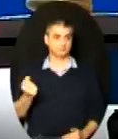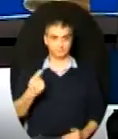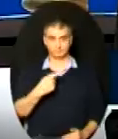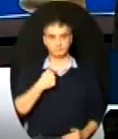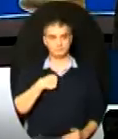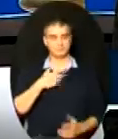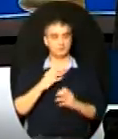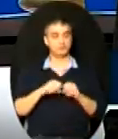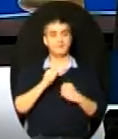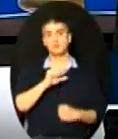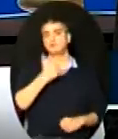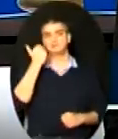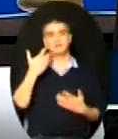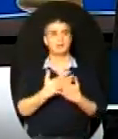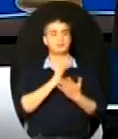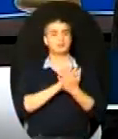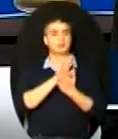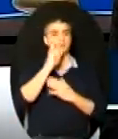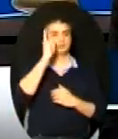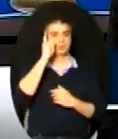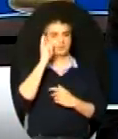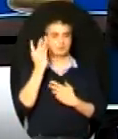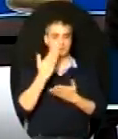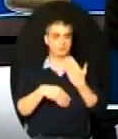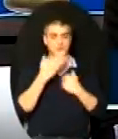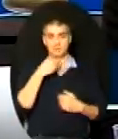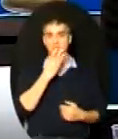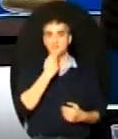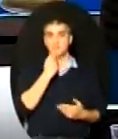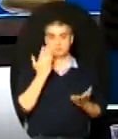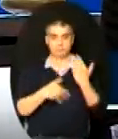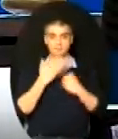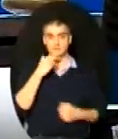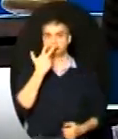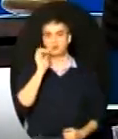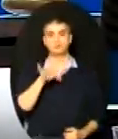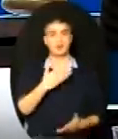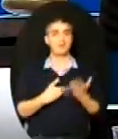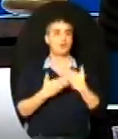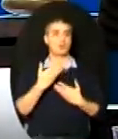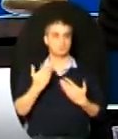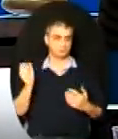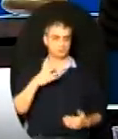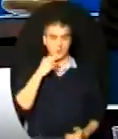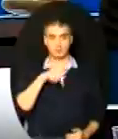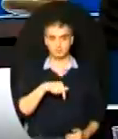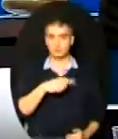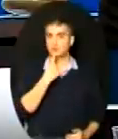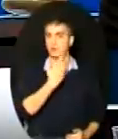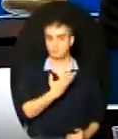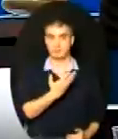אנחנו שברנו שיא חדש של 15 שנים בעלייה לישראל, בעליית יהודים לישראל, 30 אלף עולים הגיעו לארץ. זה